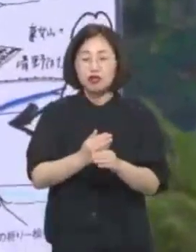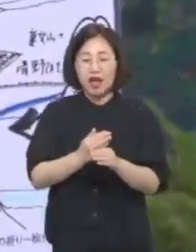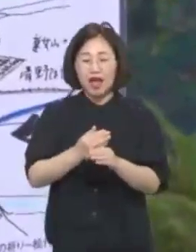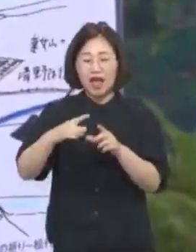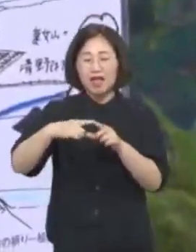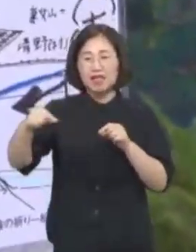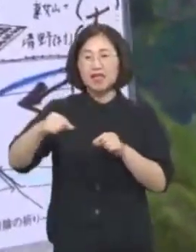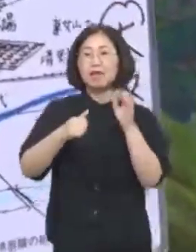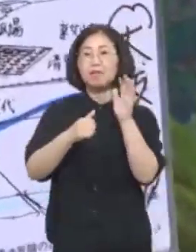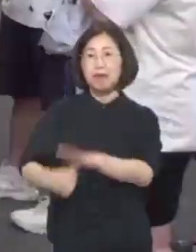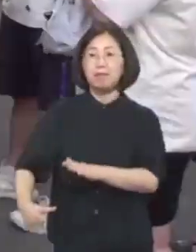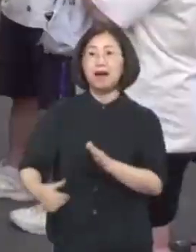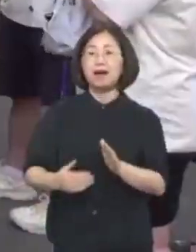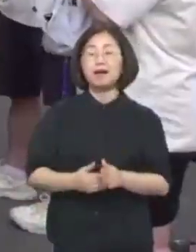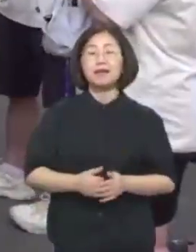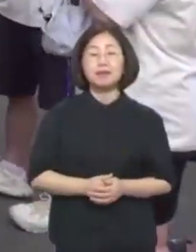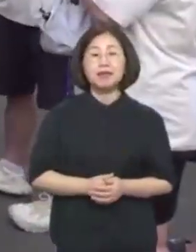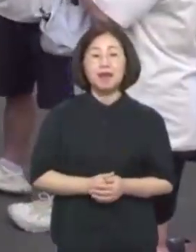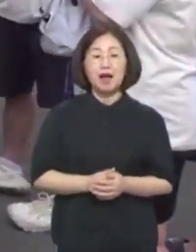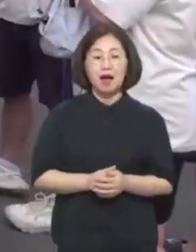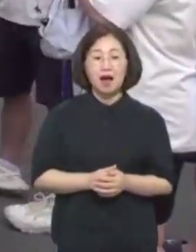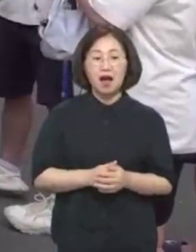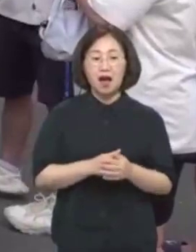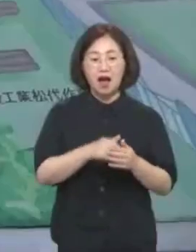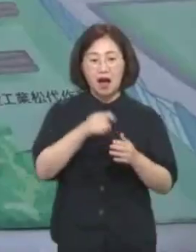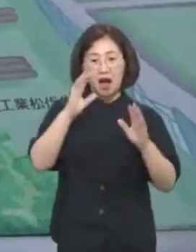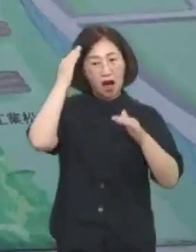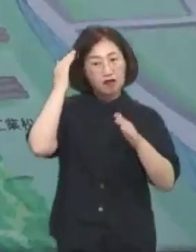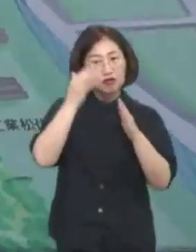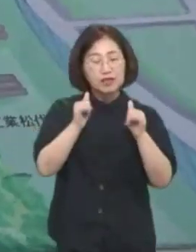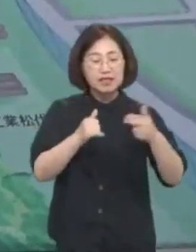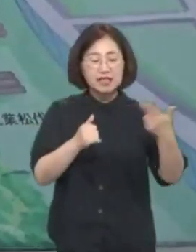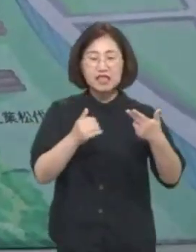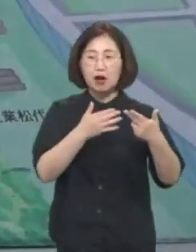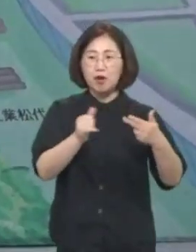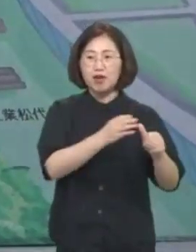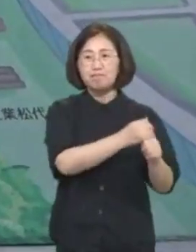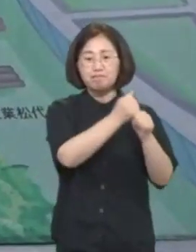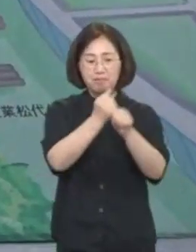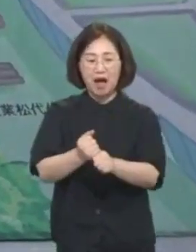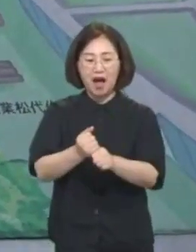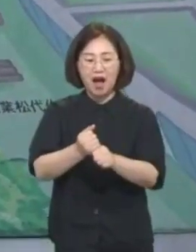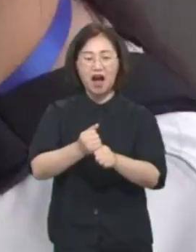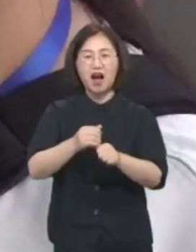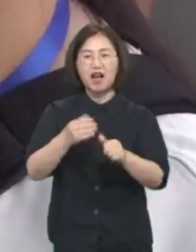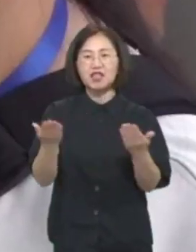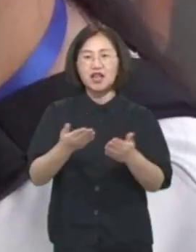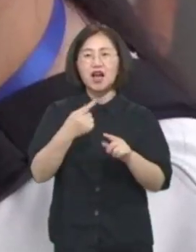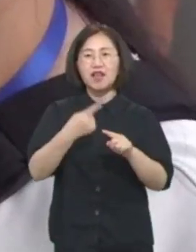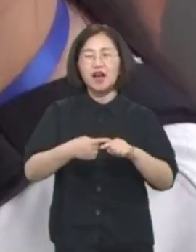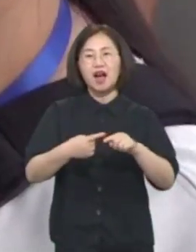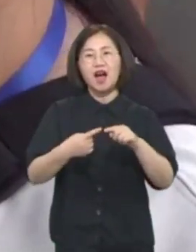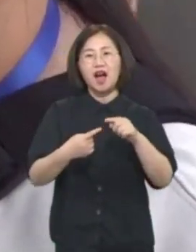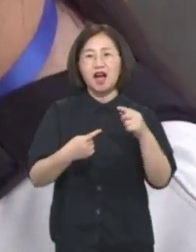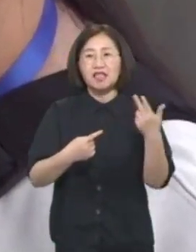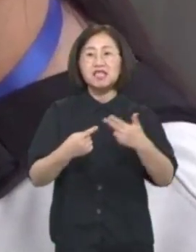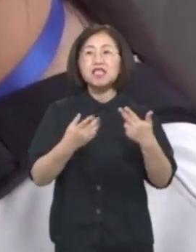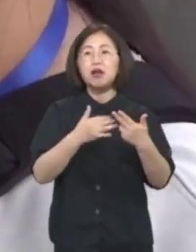일제는 패망했습니다. 당시 조선인 노동자 7천여 명이 끌려와 천여 명이 숨진 걸로 추정되는 지하요새